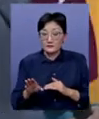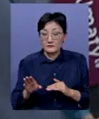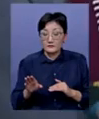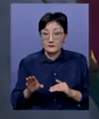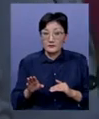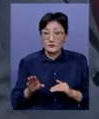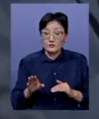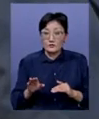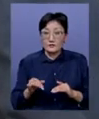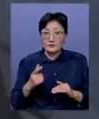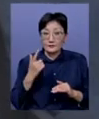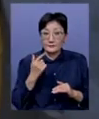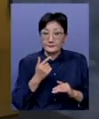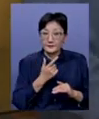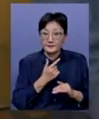кетерін.